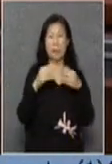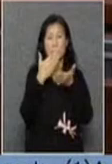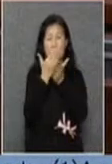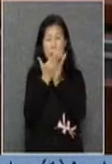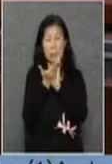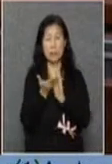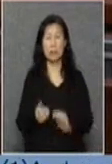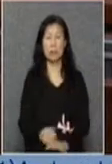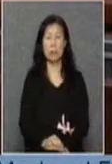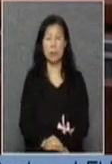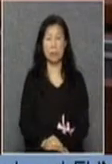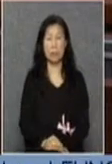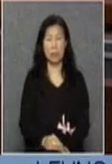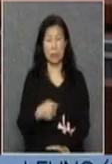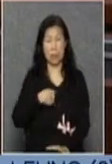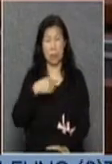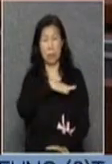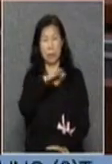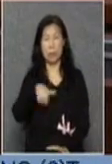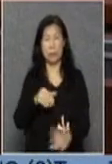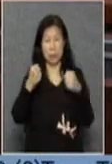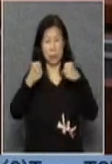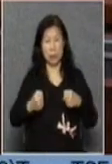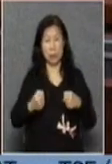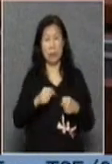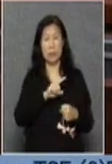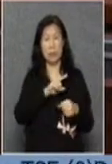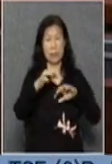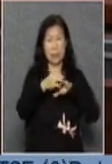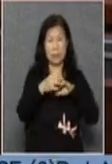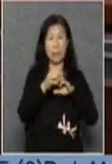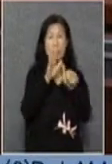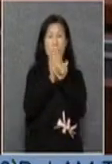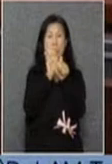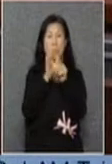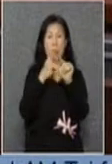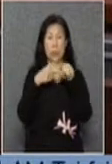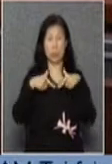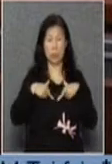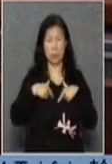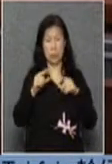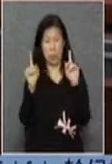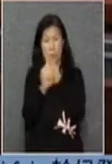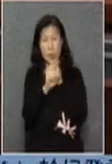是令到我們要鞏固我們的金融服務中心、轉運中